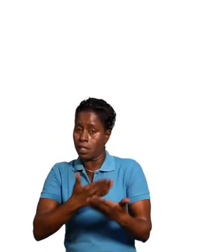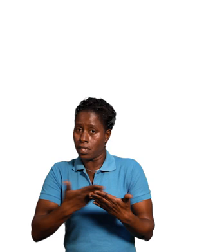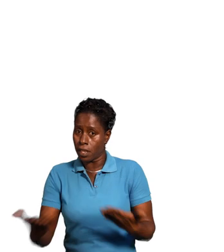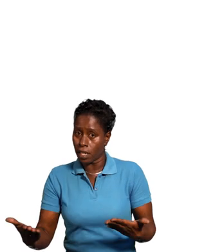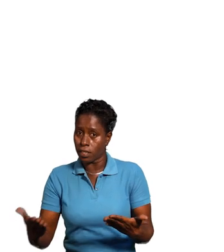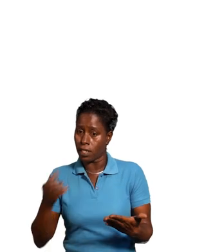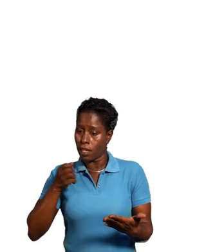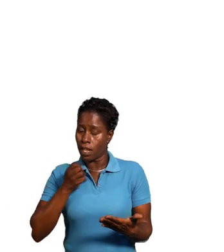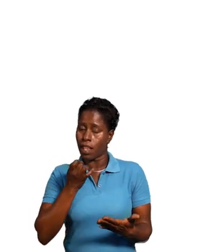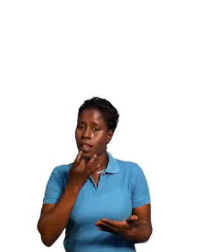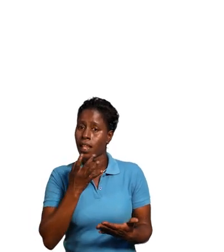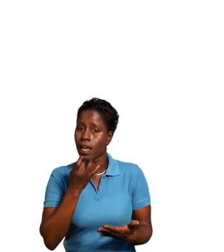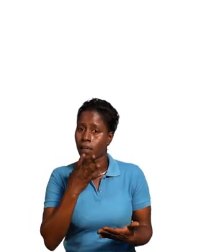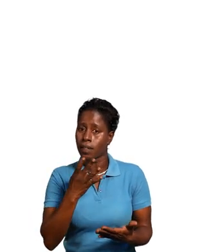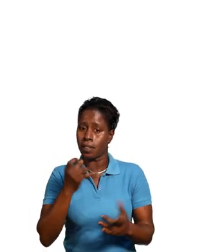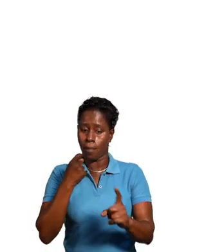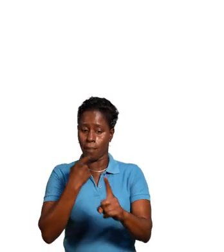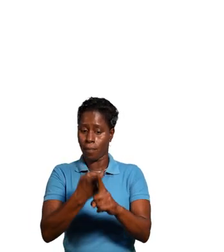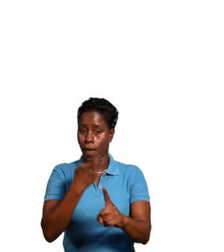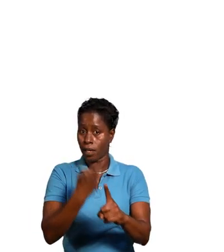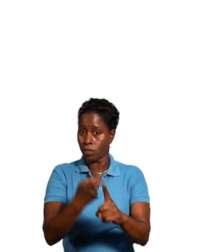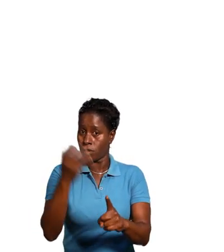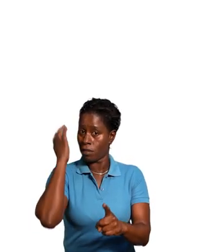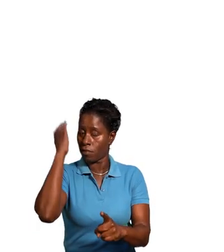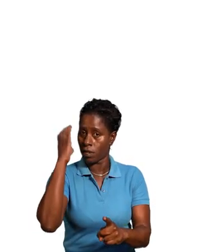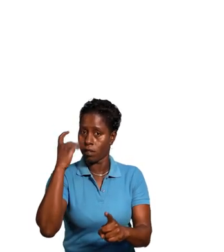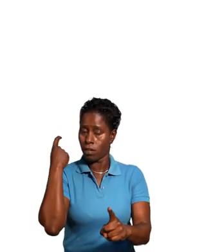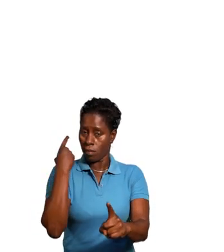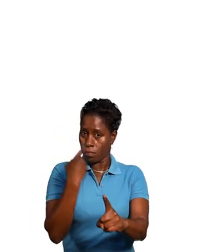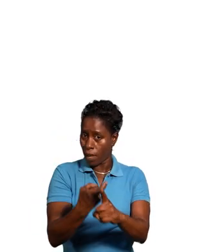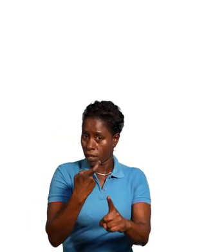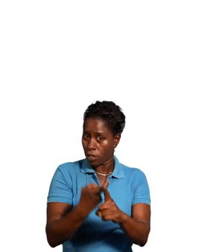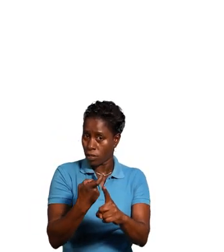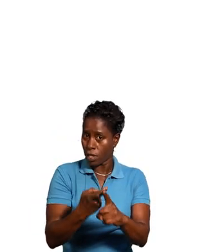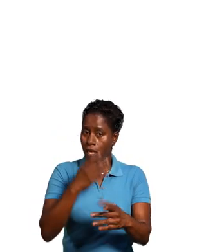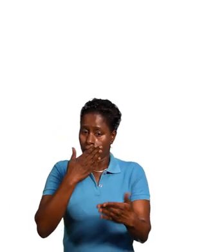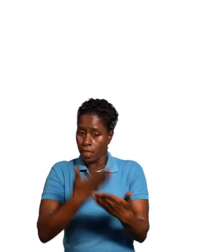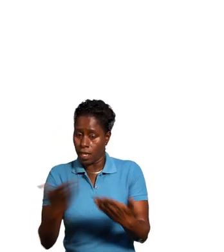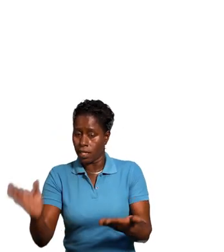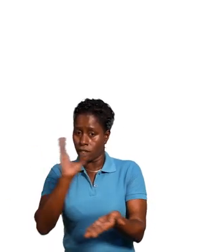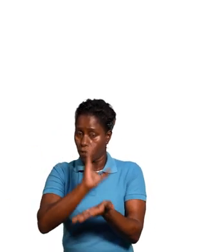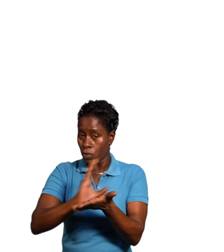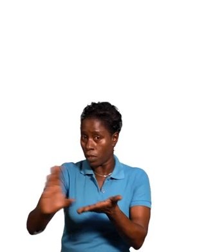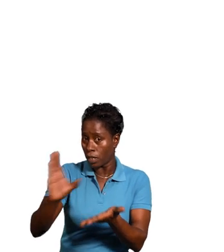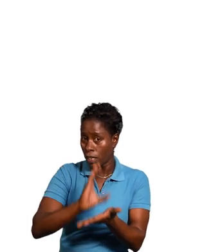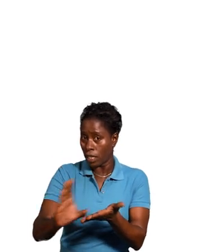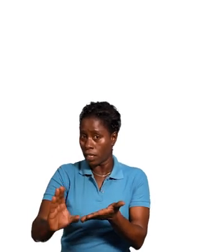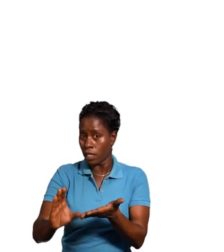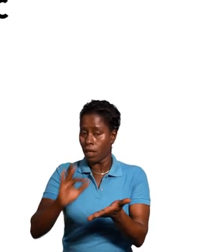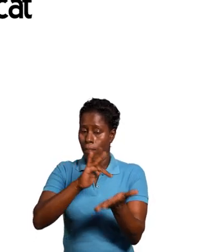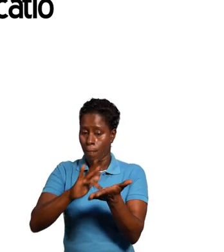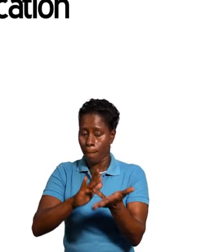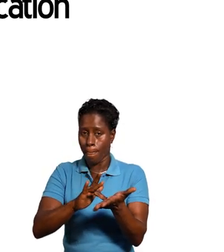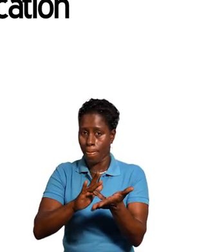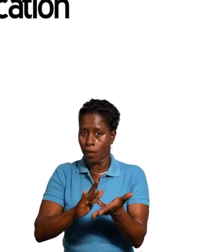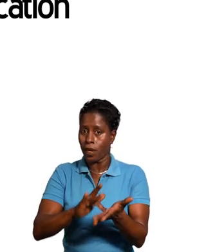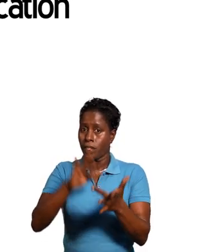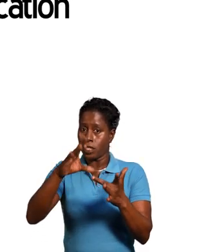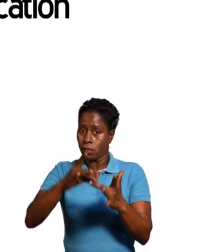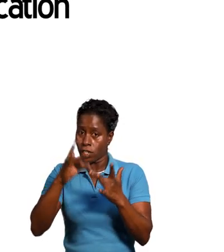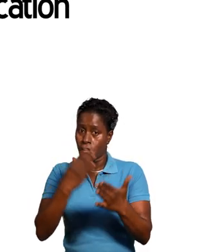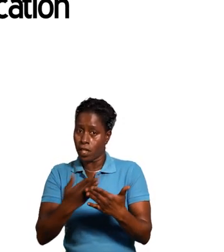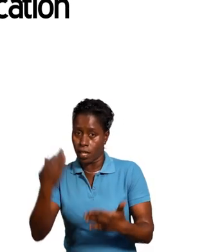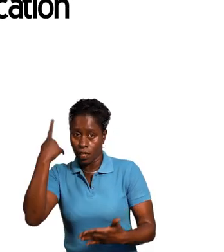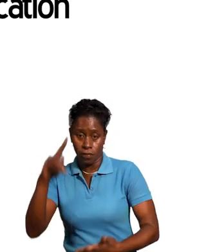temps. Manger un tin, had, d'eau, lampe, radio, batterie, Wimed, bagage pour nettoyer